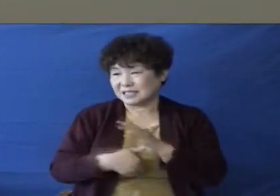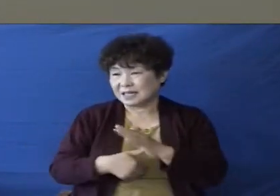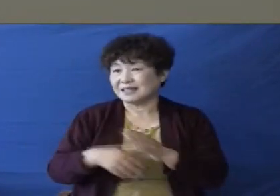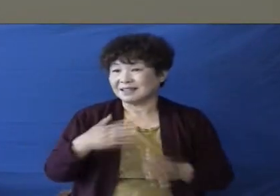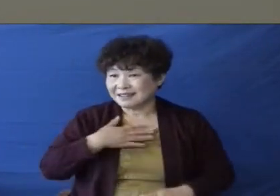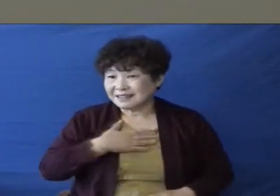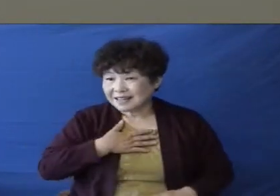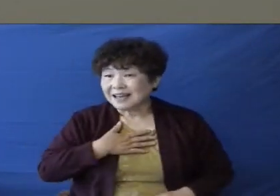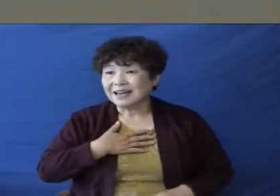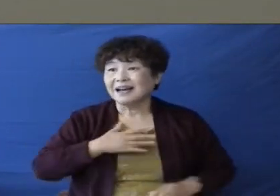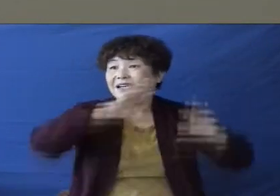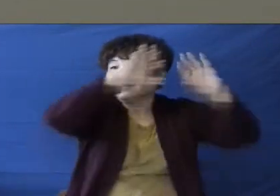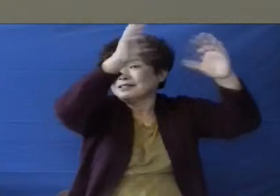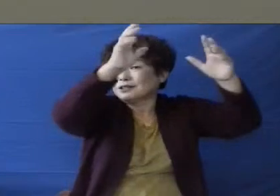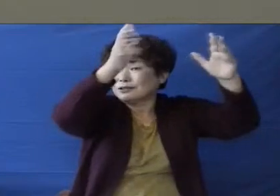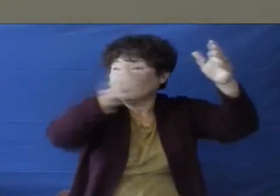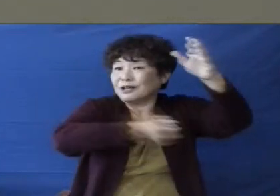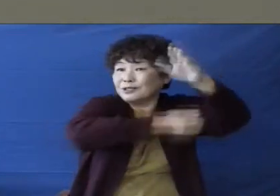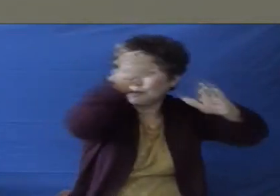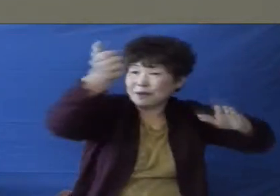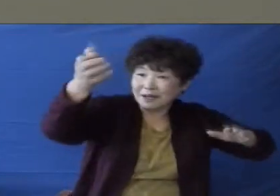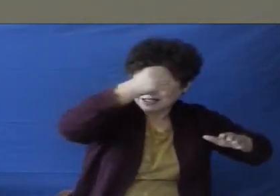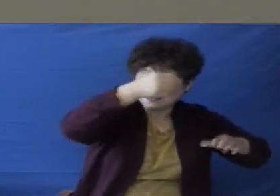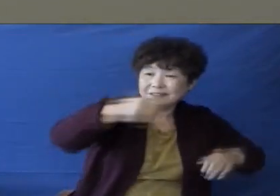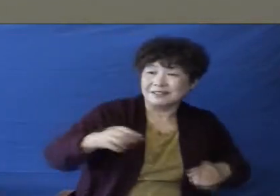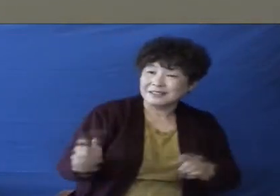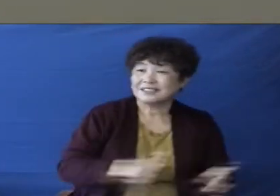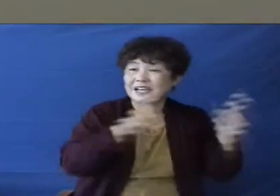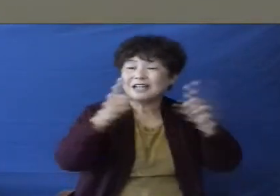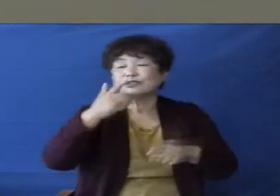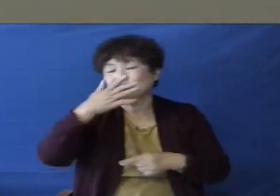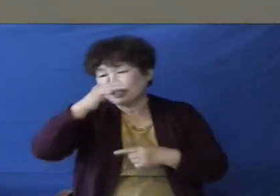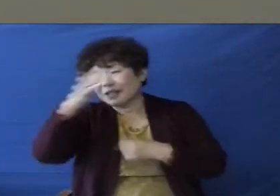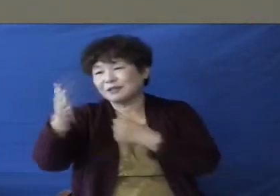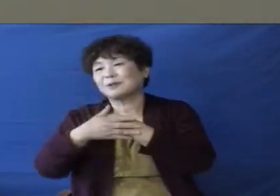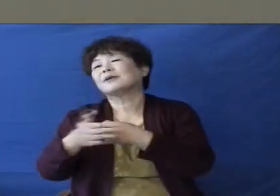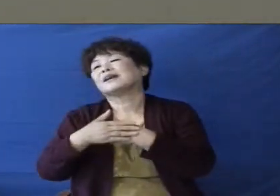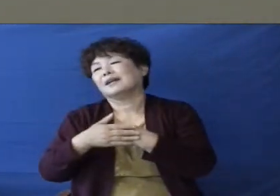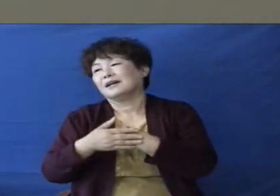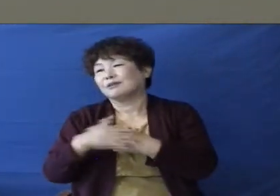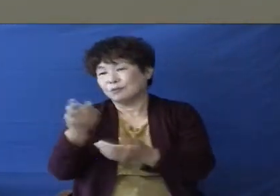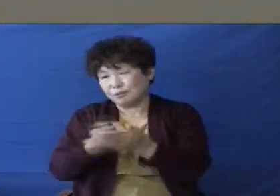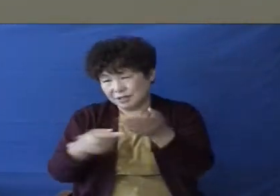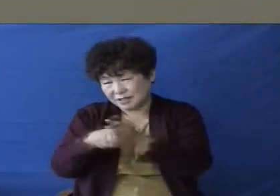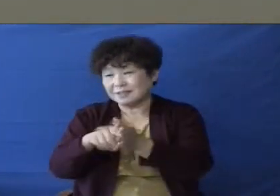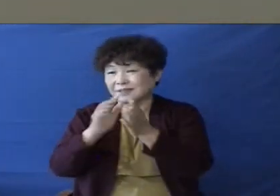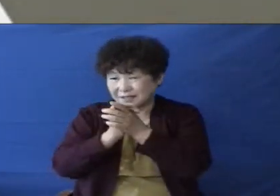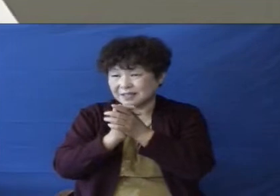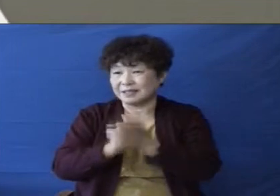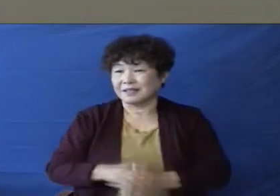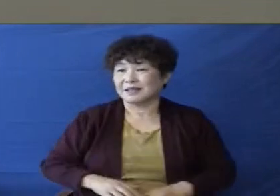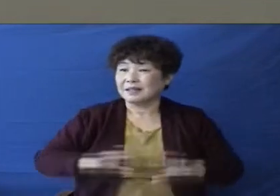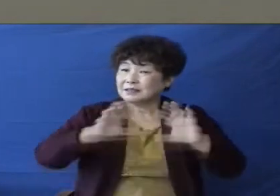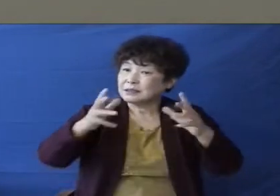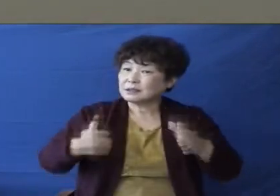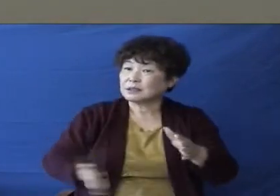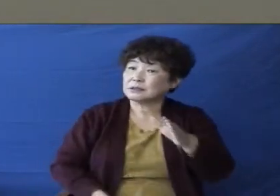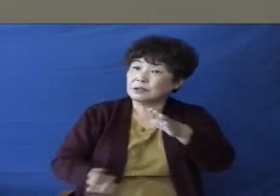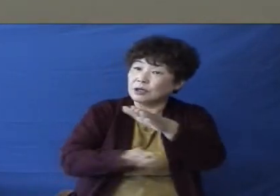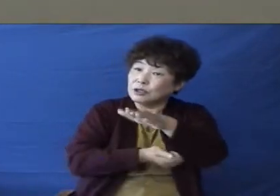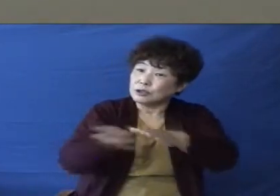멀쩡한 지 모르지만 내 눈은 역시나 세상만 보고 있습니다 여러분 세상 가운데서 성공하고 잘 살게